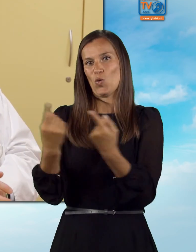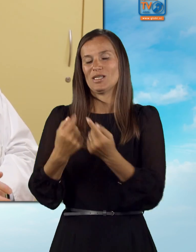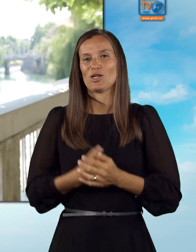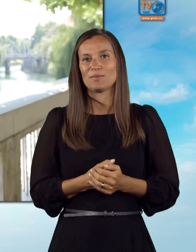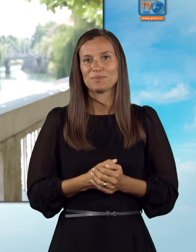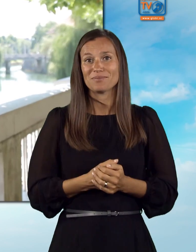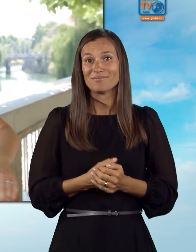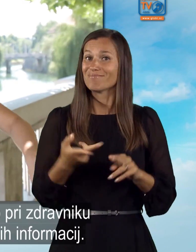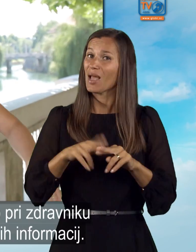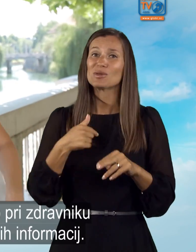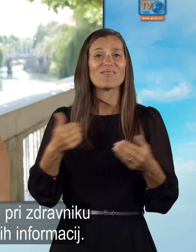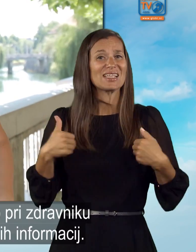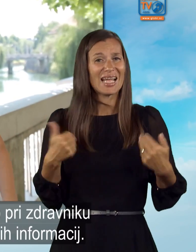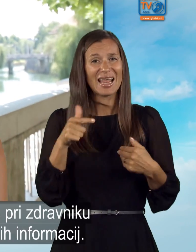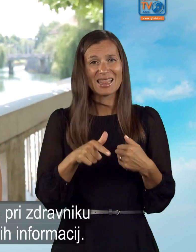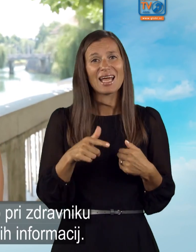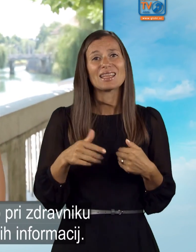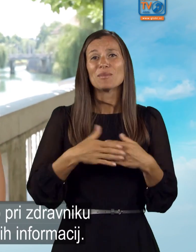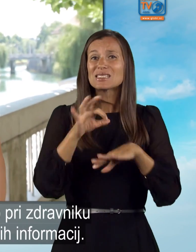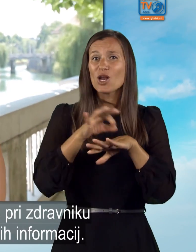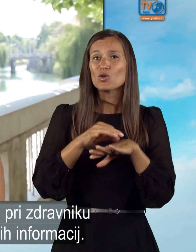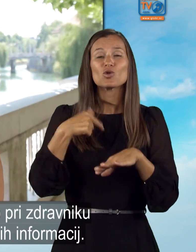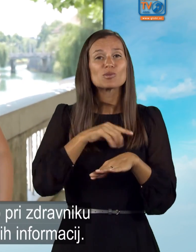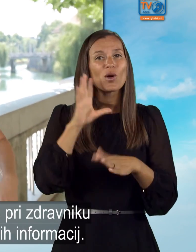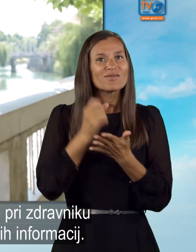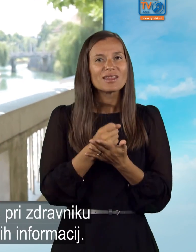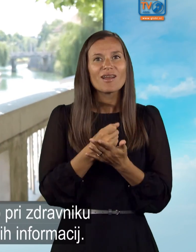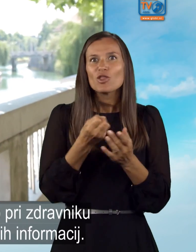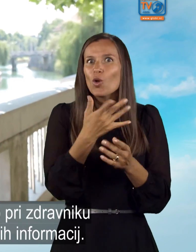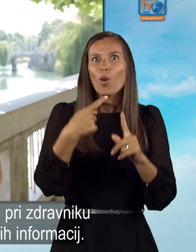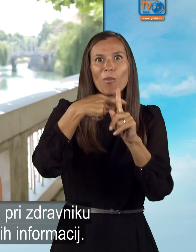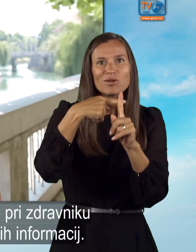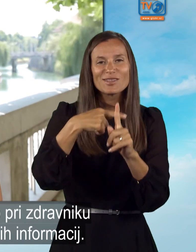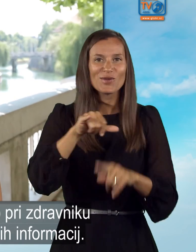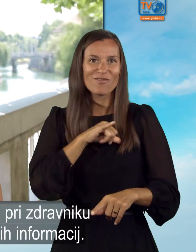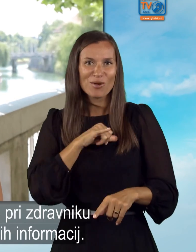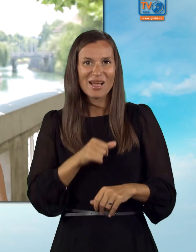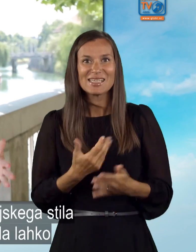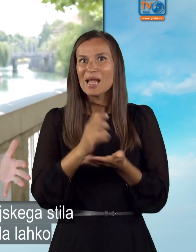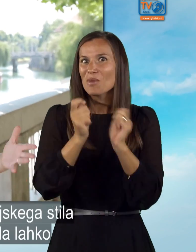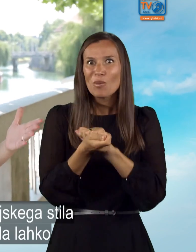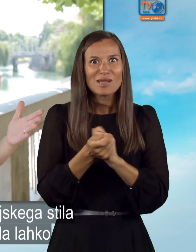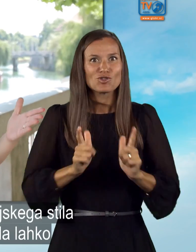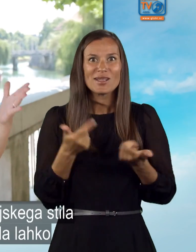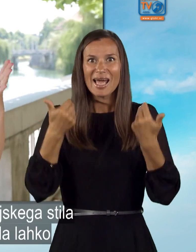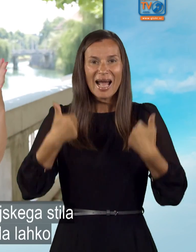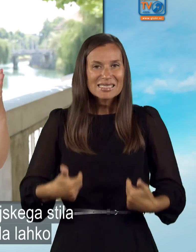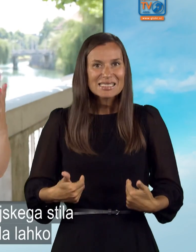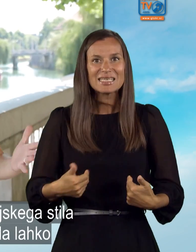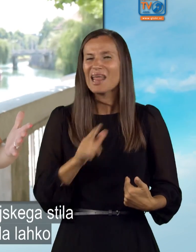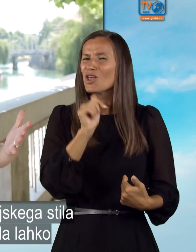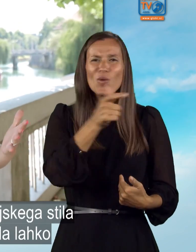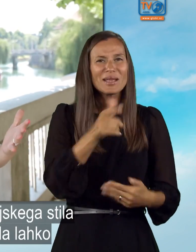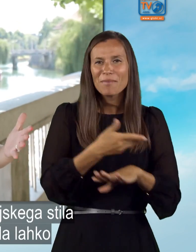okolje. Najbolj sem vesela tega, da smo pri zdravniku izvedeli toliko enih pozitivnih informacij, da za preobrazbo življenjskega stila